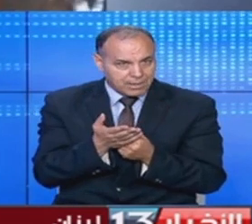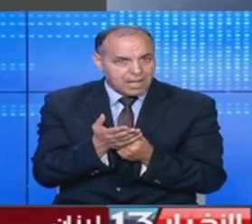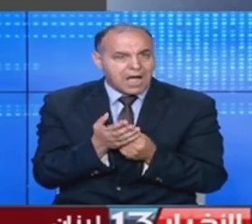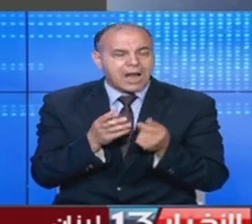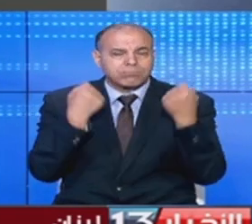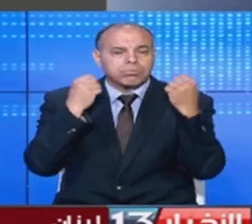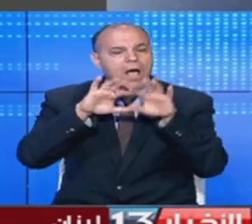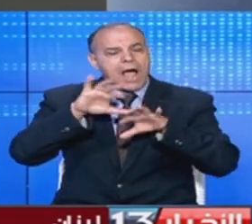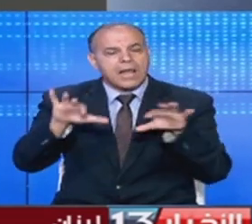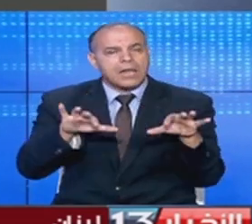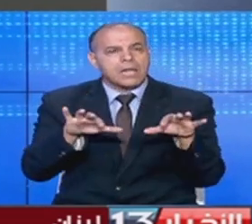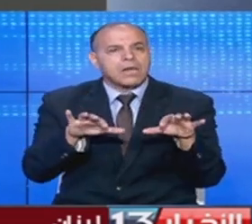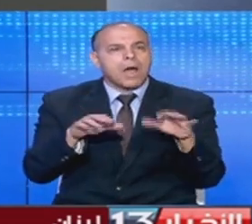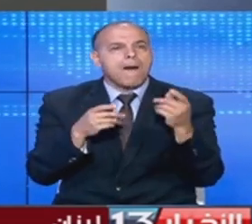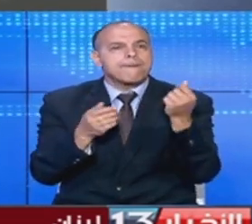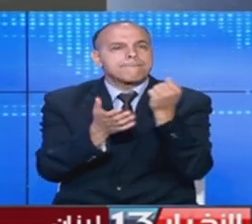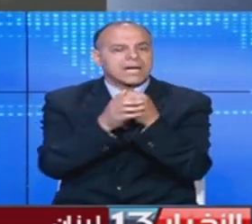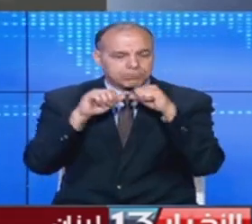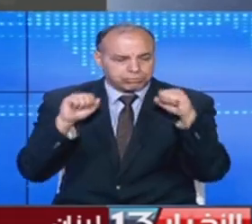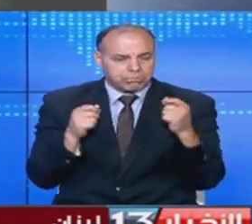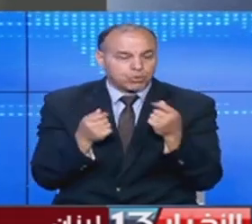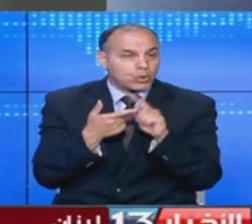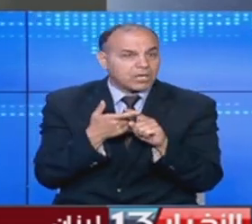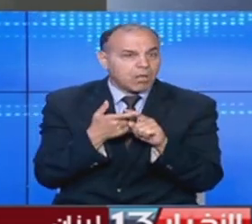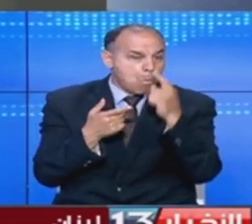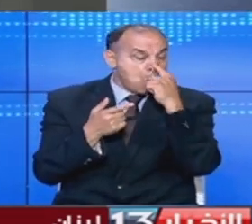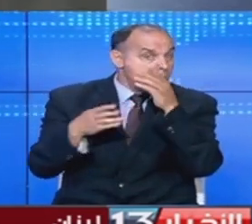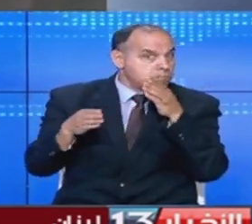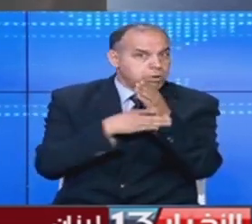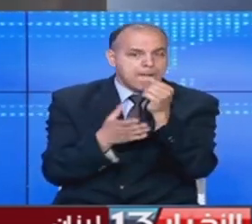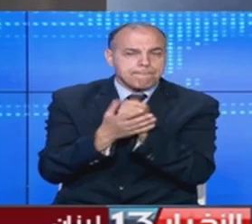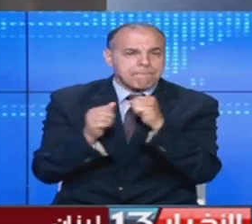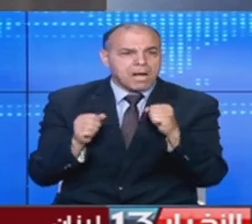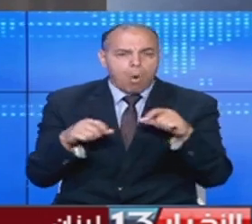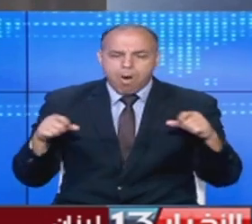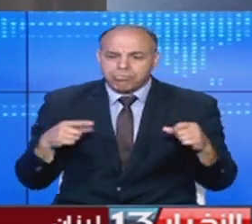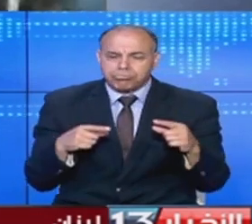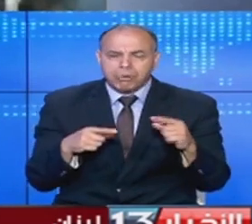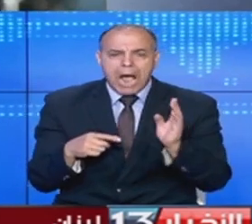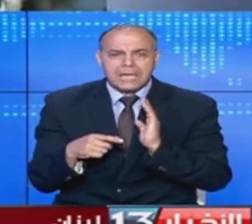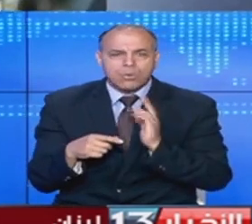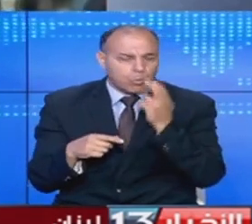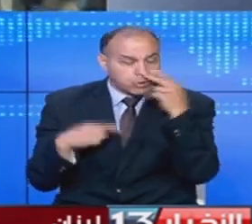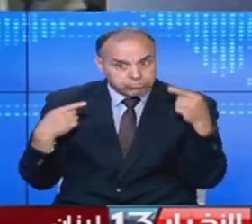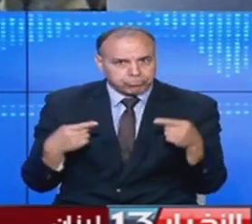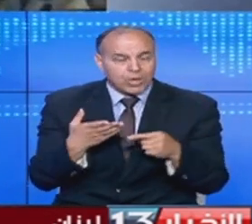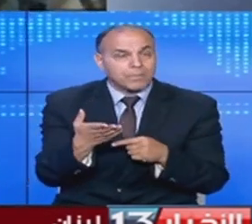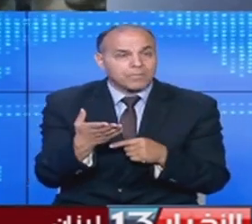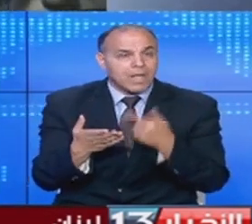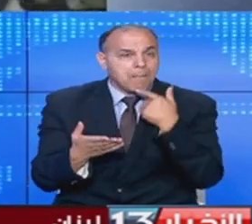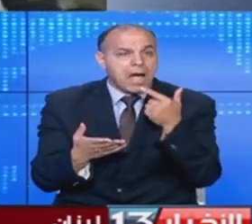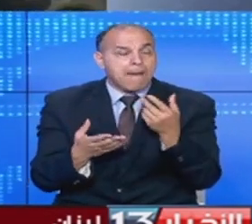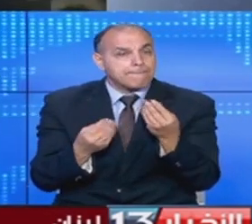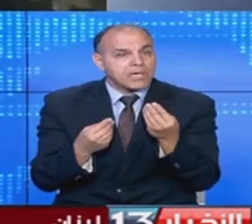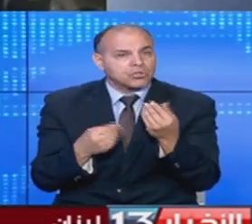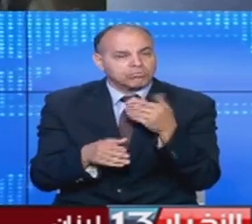لتفريق المتظاهرين أمام مصرف لبنان بعدما حاولوا اقتحام المصرف واشتبكوا مع عناصر الجيش والقوات الأمنية، ما خلف